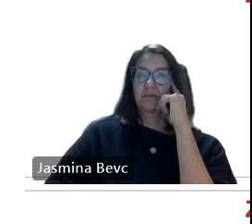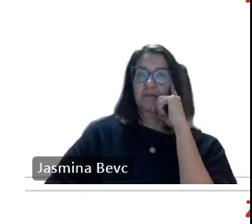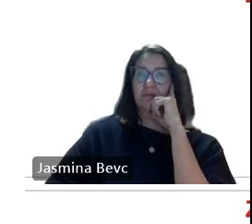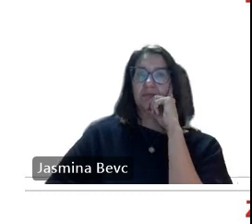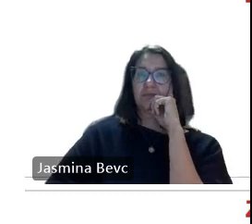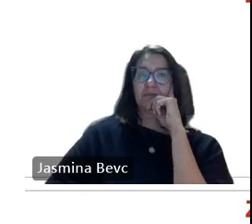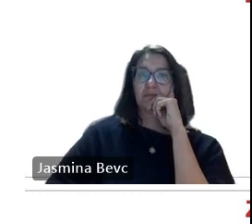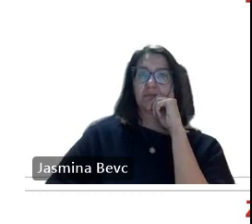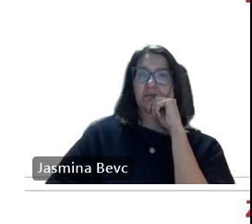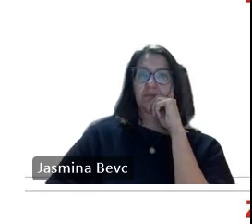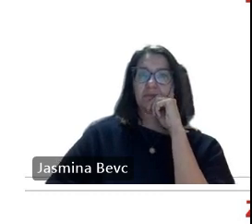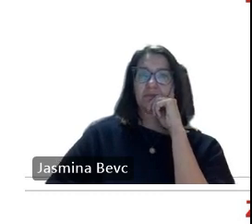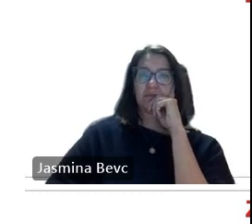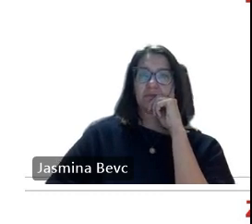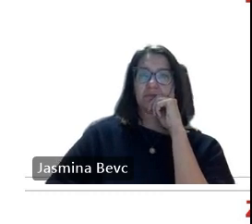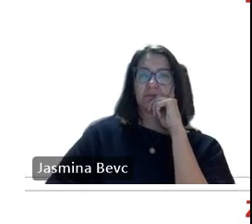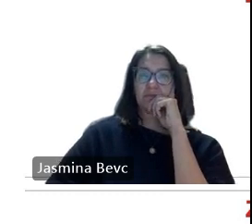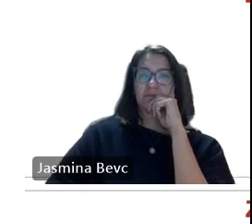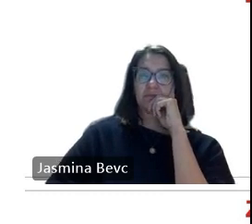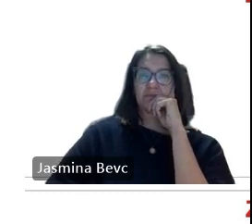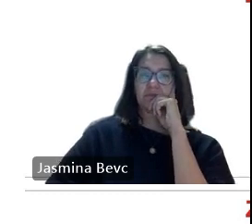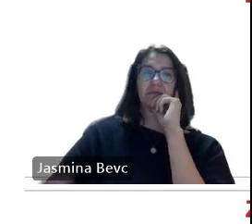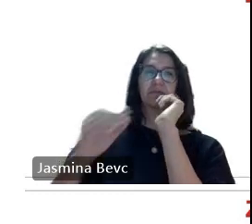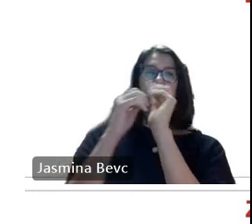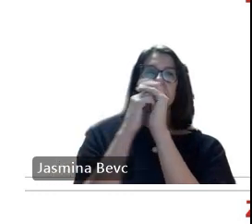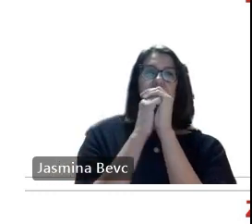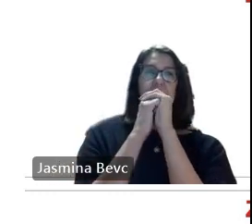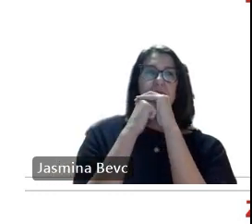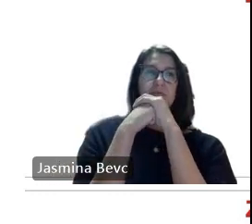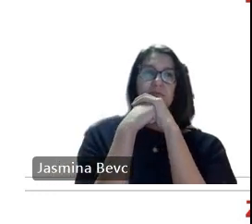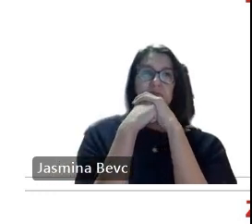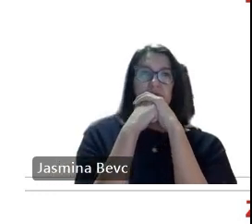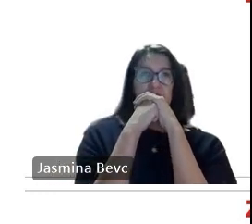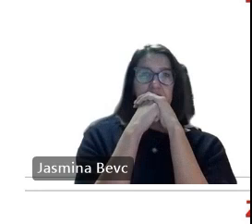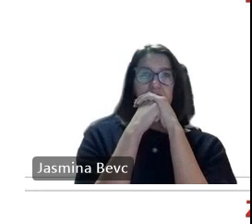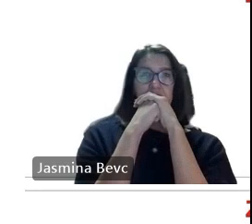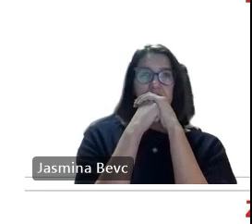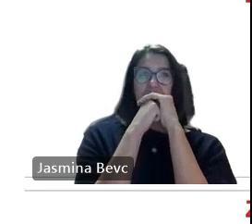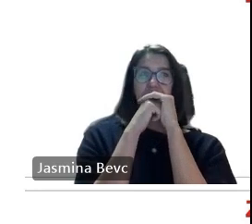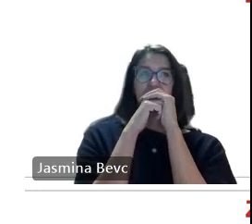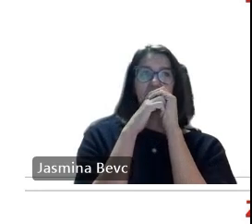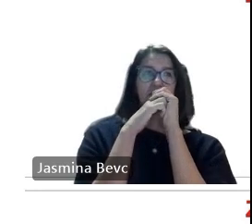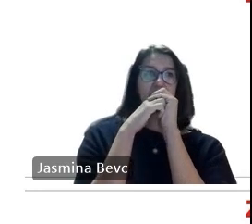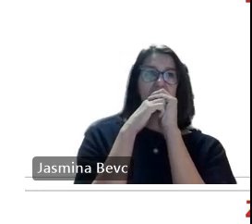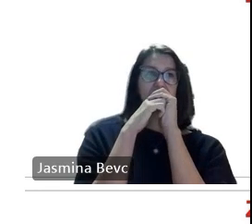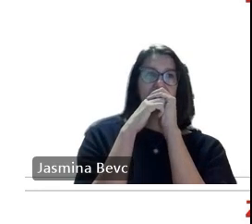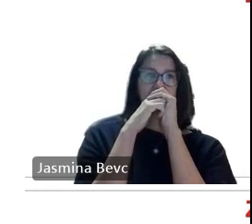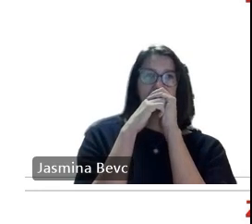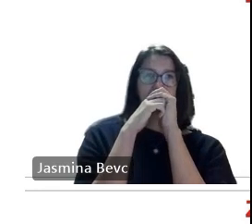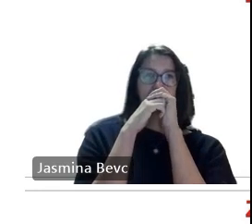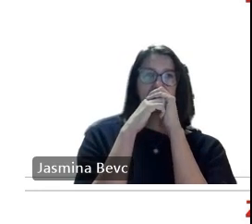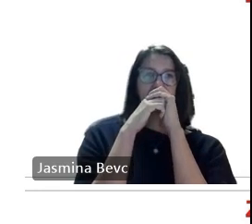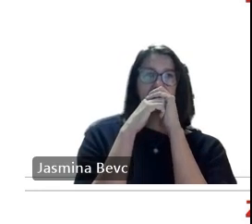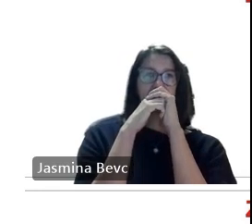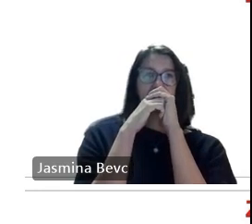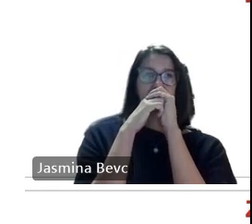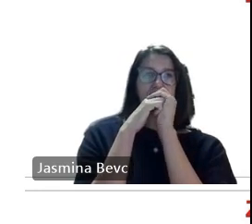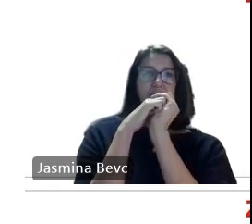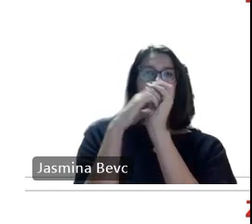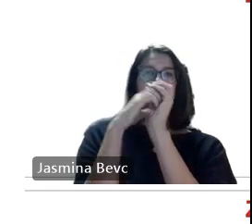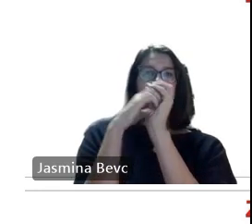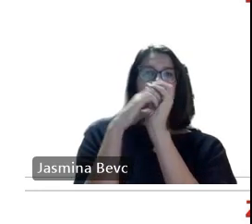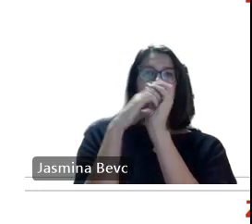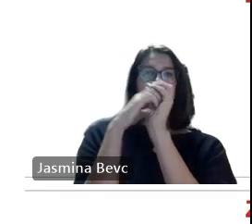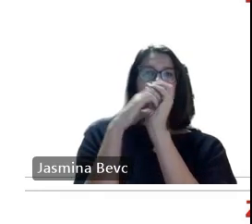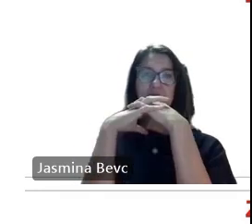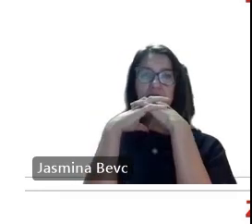Paziti je treba mogoče tudi to, da je ravno ne postavim pod spalne prostore, drugače pa je po mojih izkušnjah,